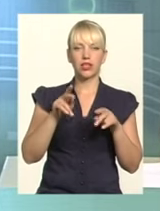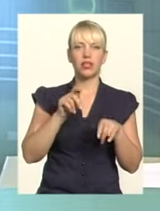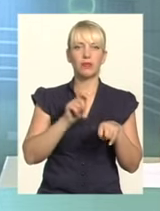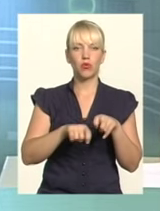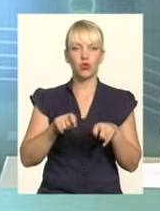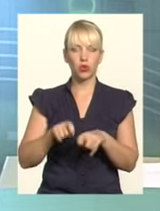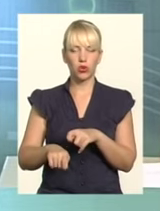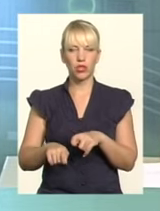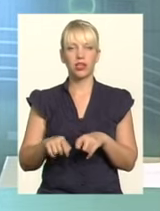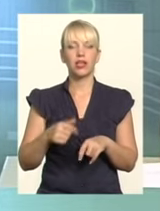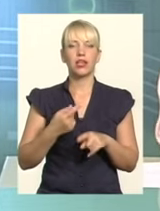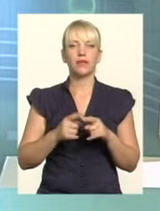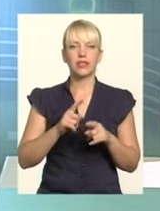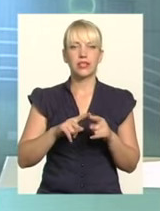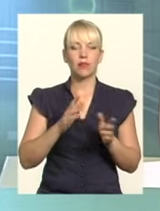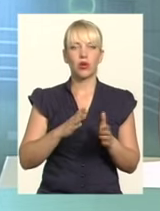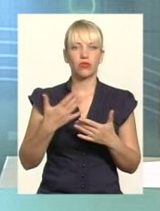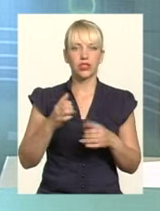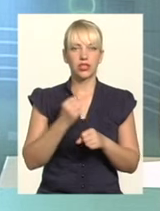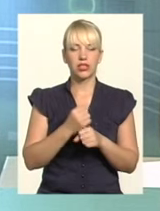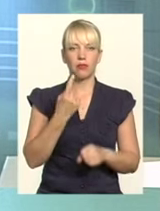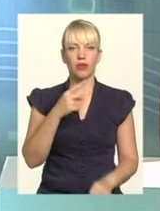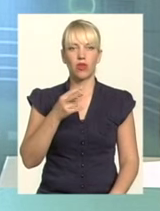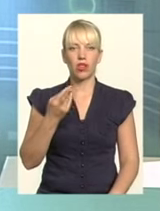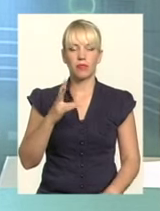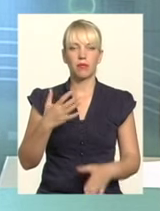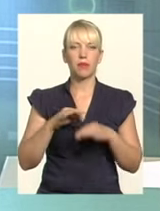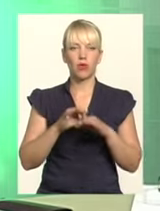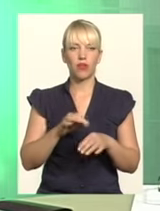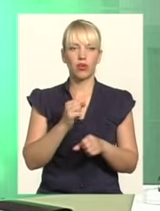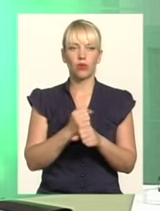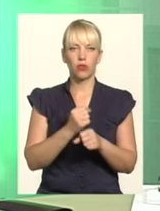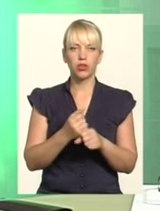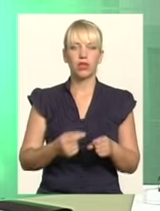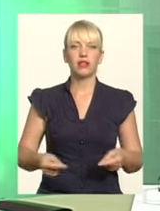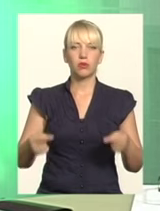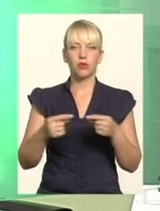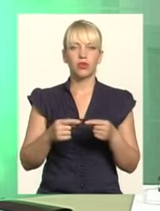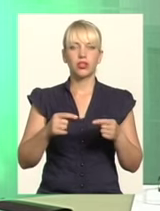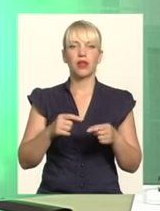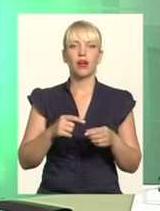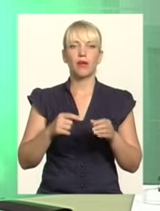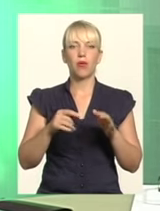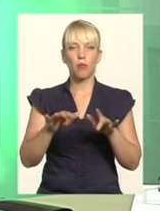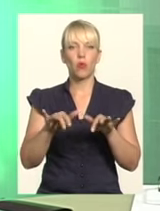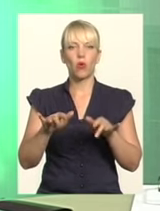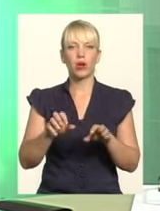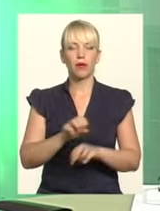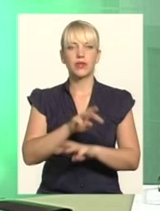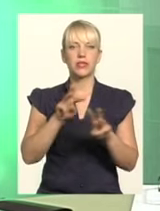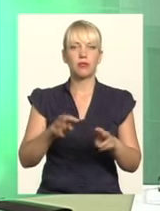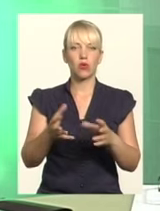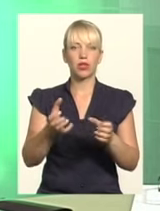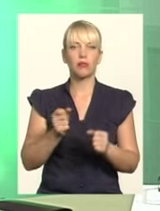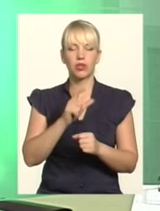липня цей порядок діє. І ми провели відповідну роботу, відповідне програмне забезпечення отримали з Міністерства